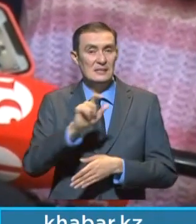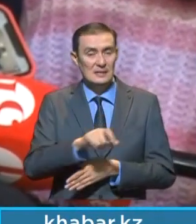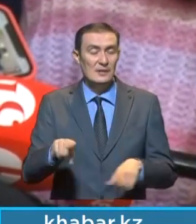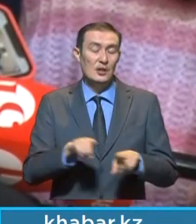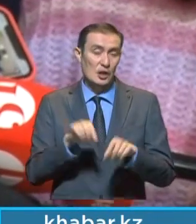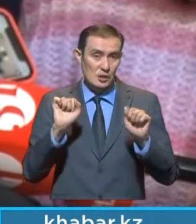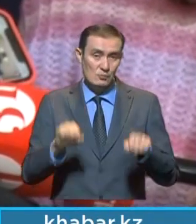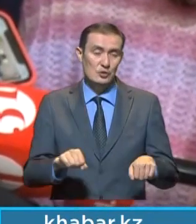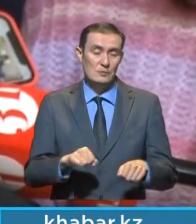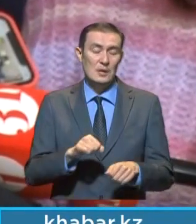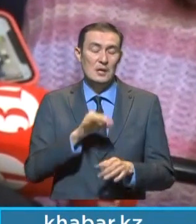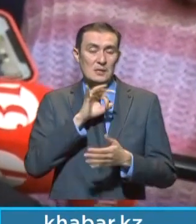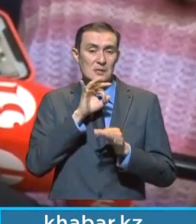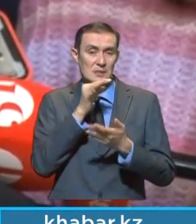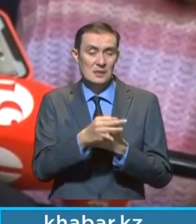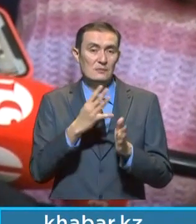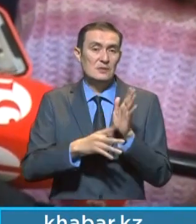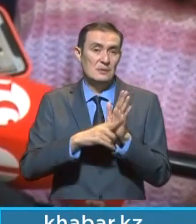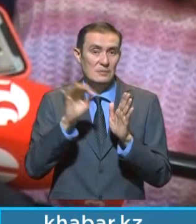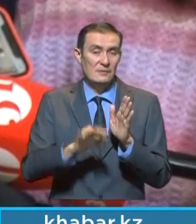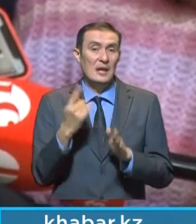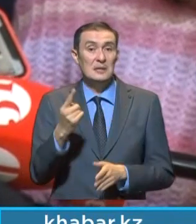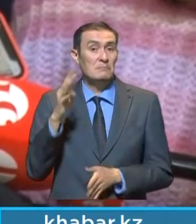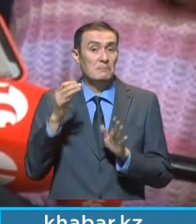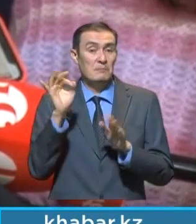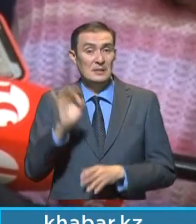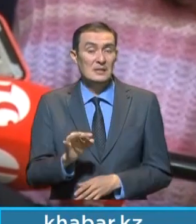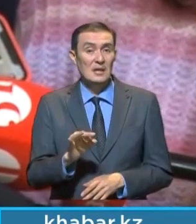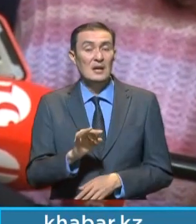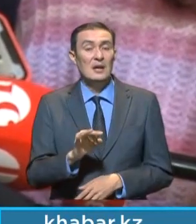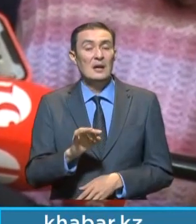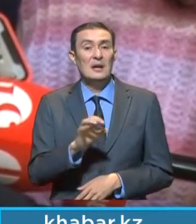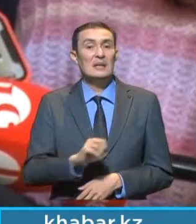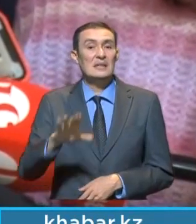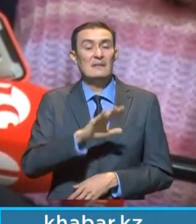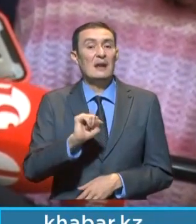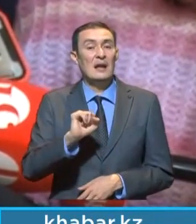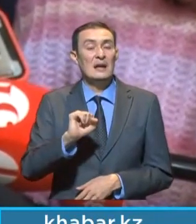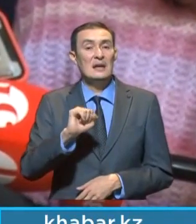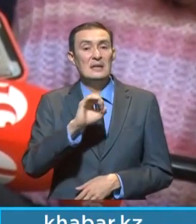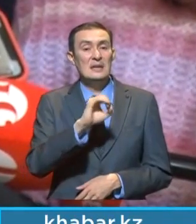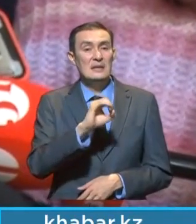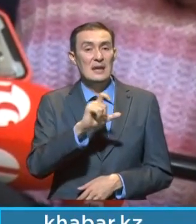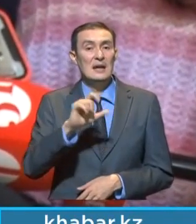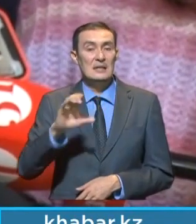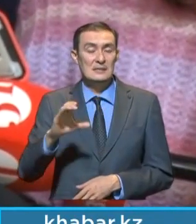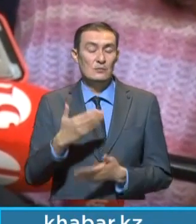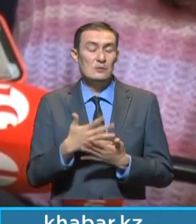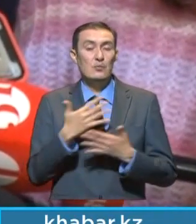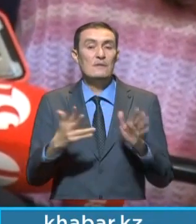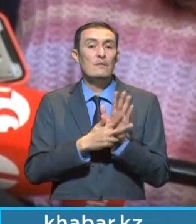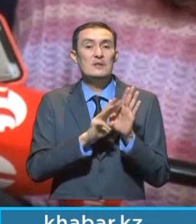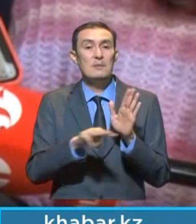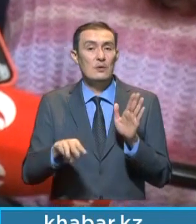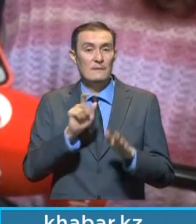так же мы можем сказать 99% казахстанцы и 1% граждане Евразийского союза. Сейчас у нас работает больше 8